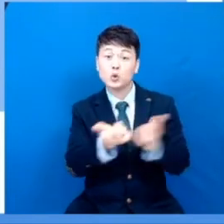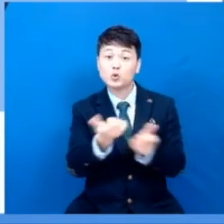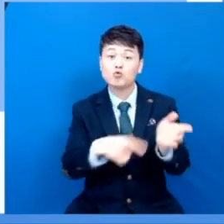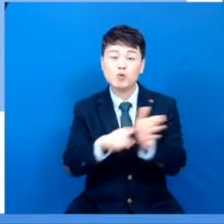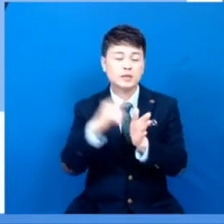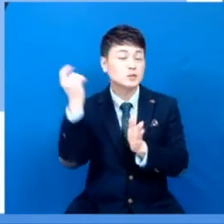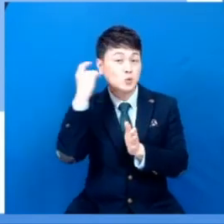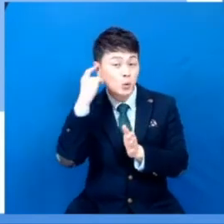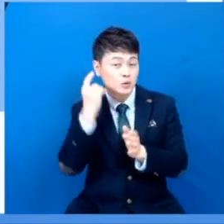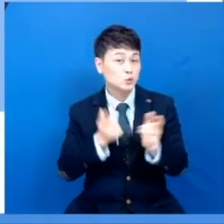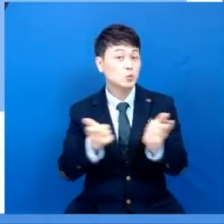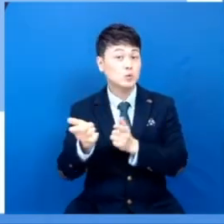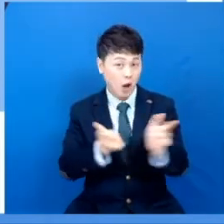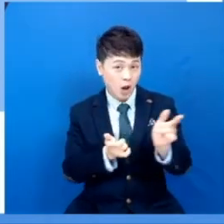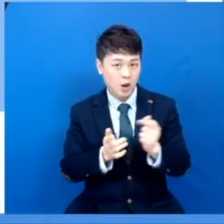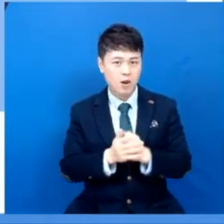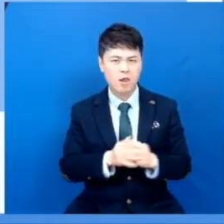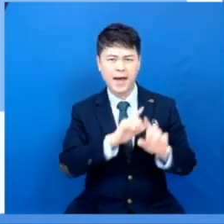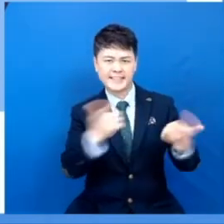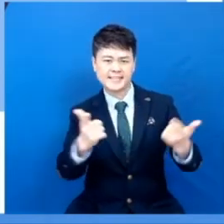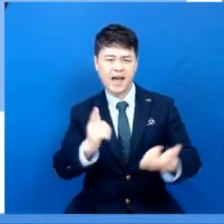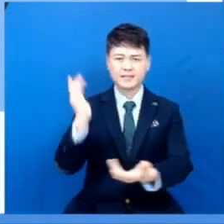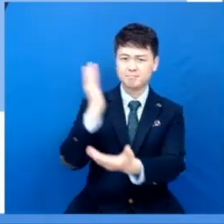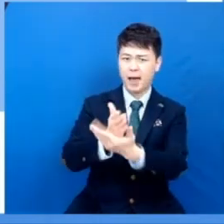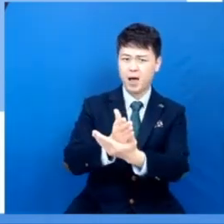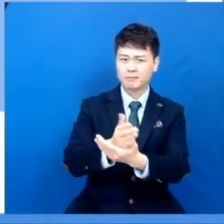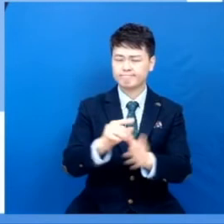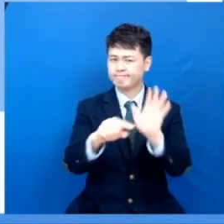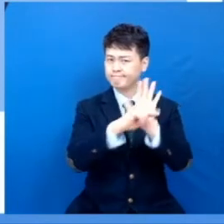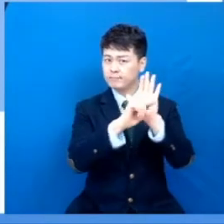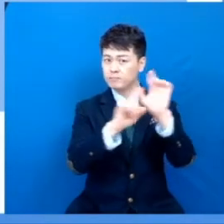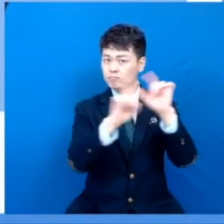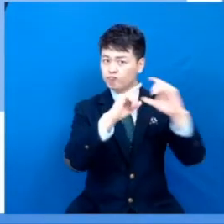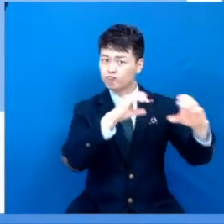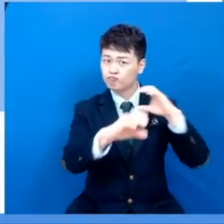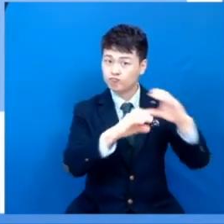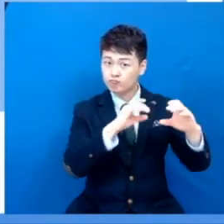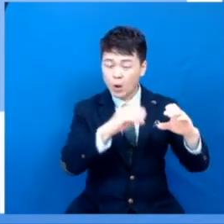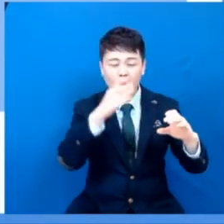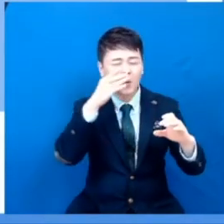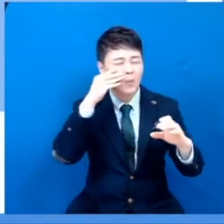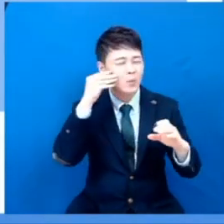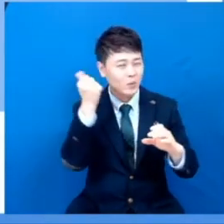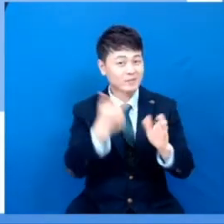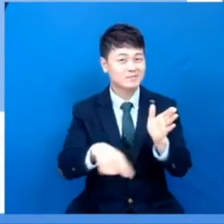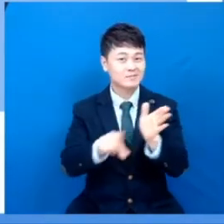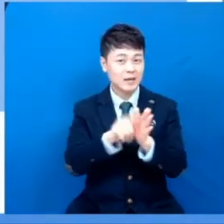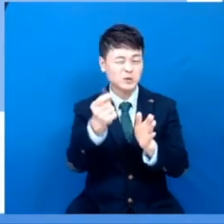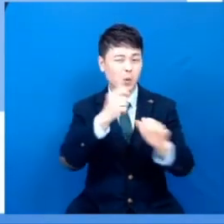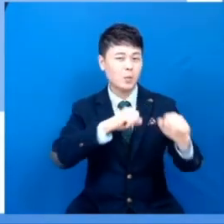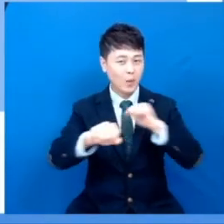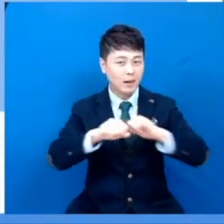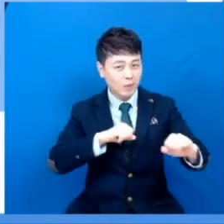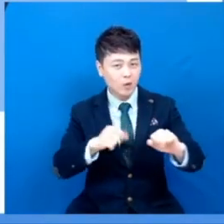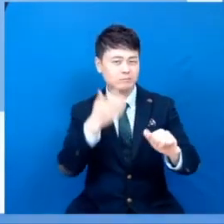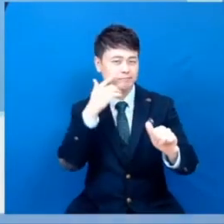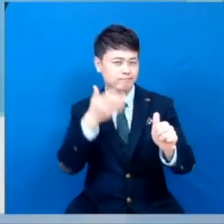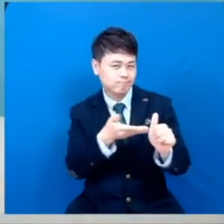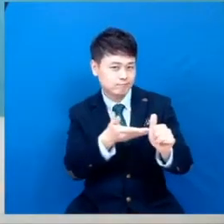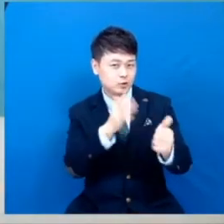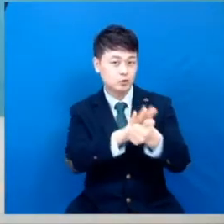훈련 아니 하지 마 등의 부정적 소통의 적응하기 위한 활동을 지속하고 자